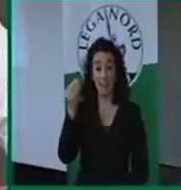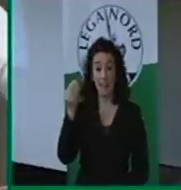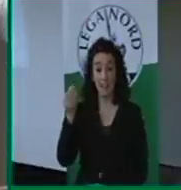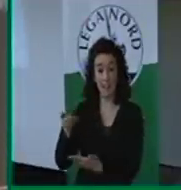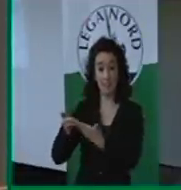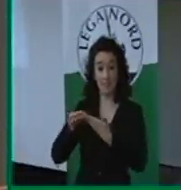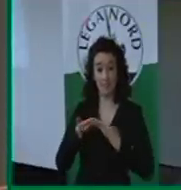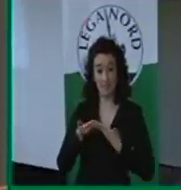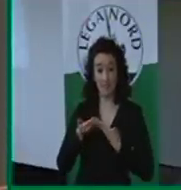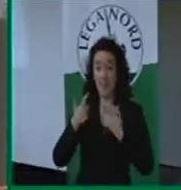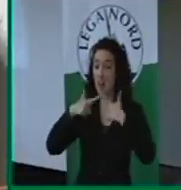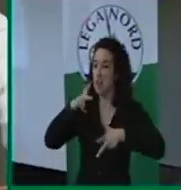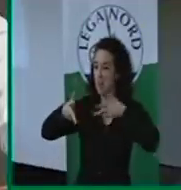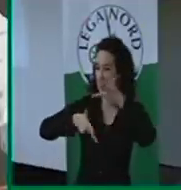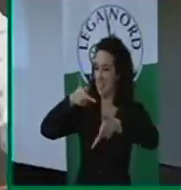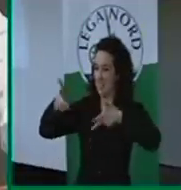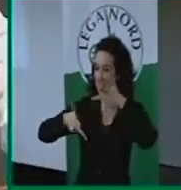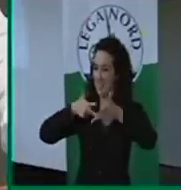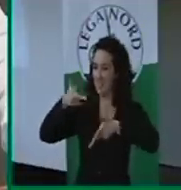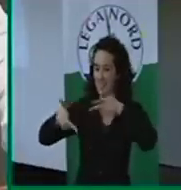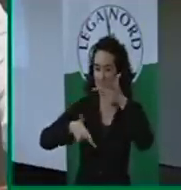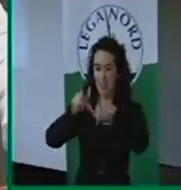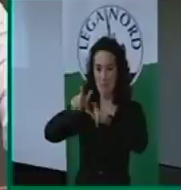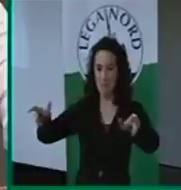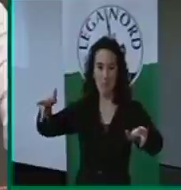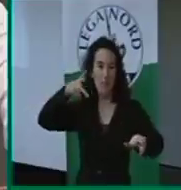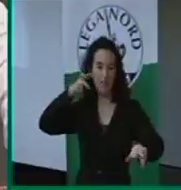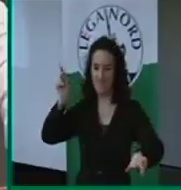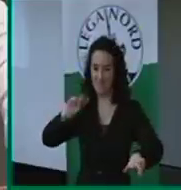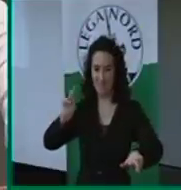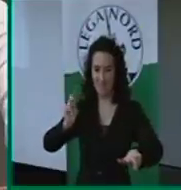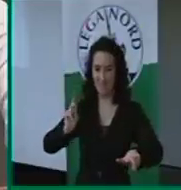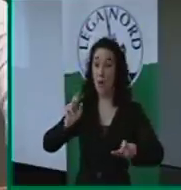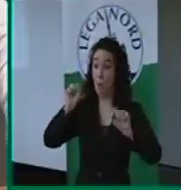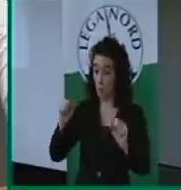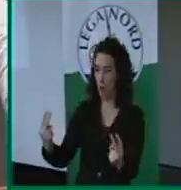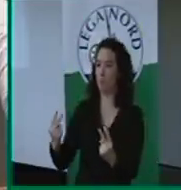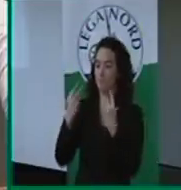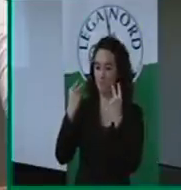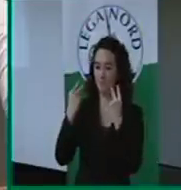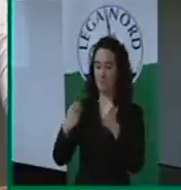mano con la lingua dei segni per permettere anche a chi segue via web e via